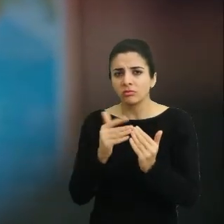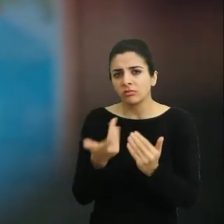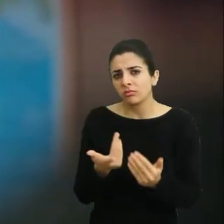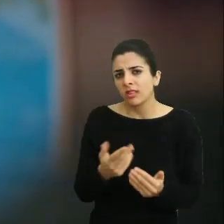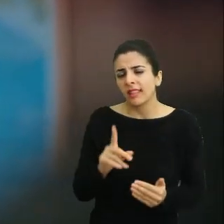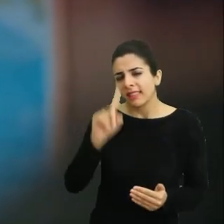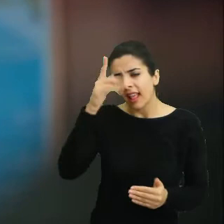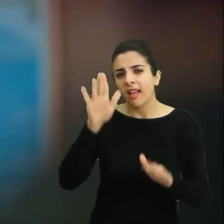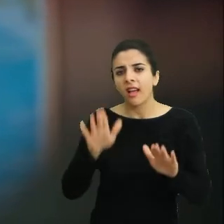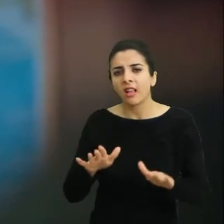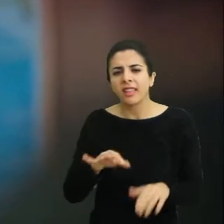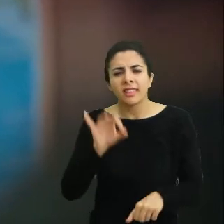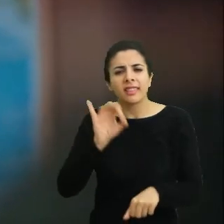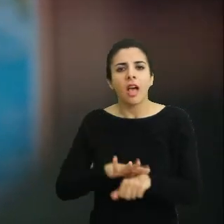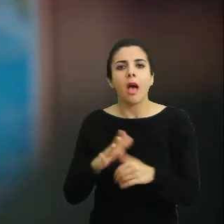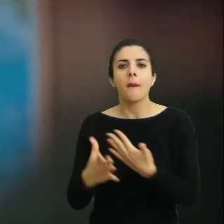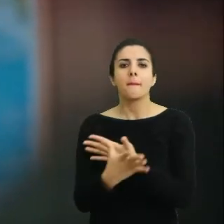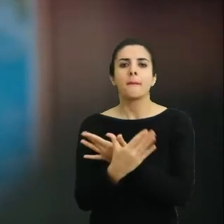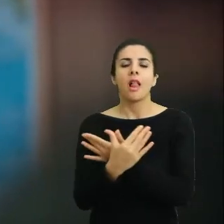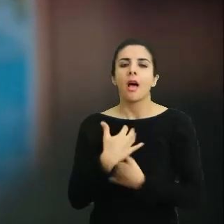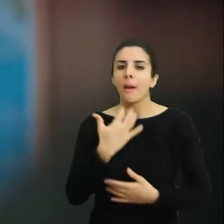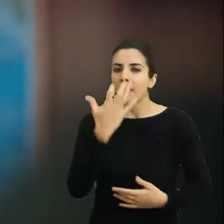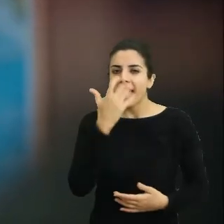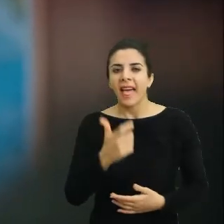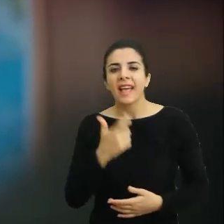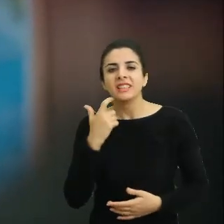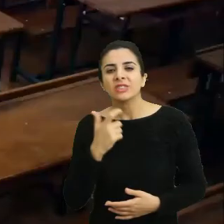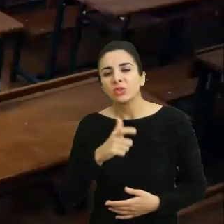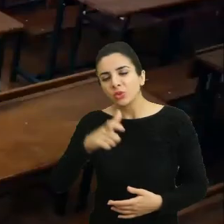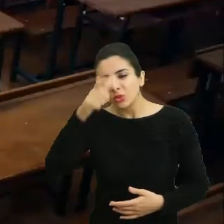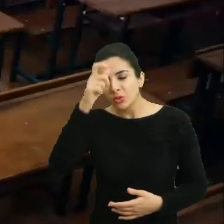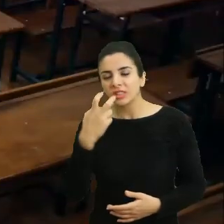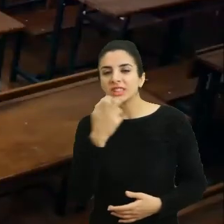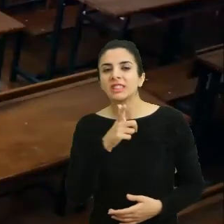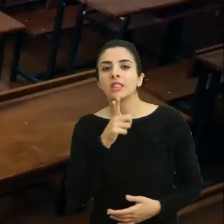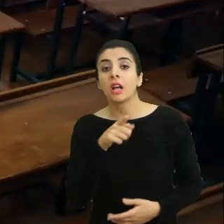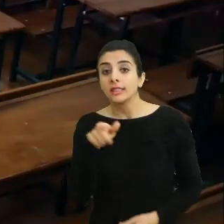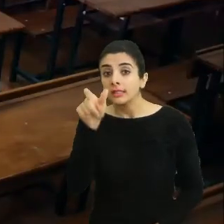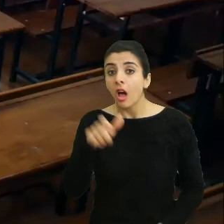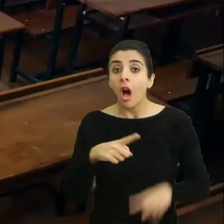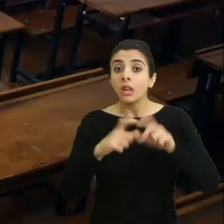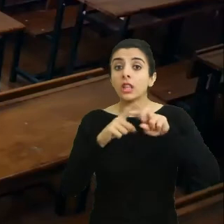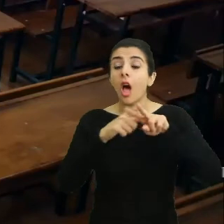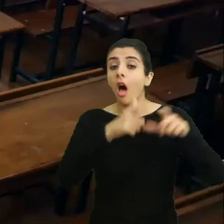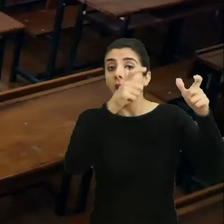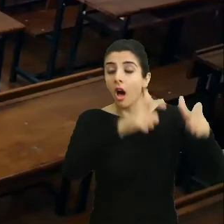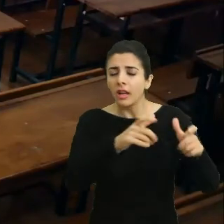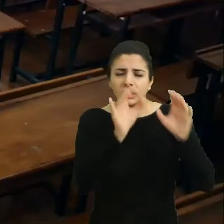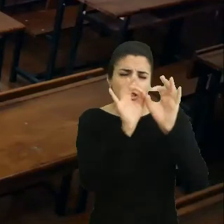Yamandırlar. Ansızın melek bekliyorum eski Türk ezgileriyle. Senin Asya'dan